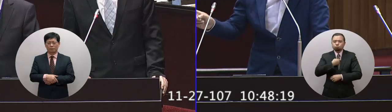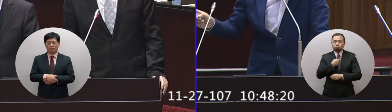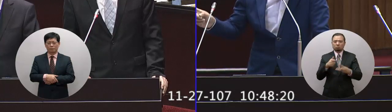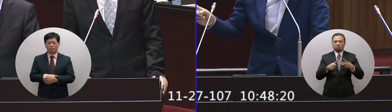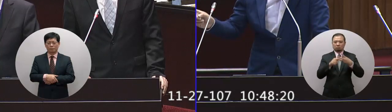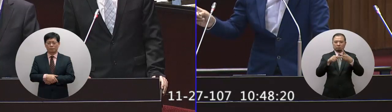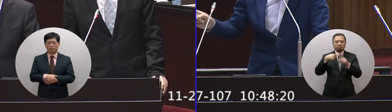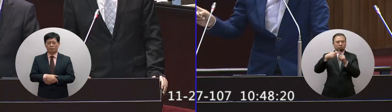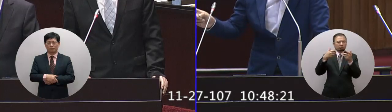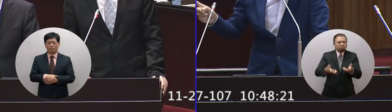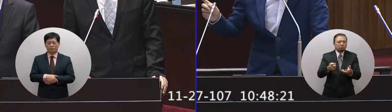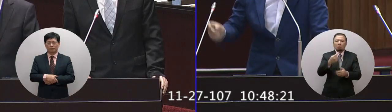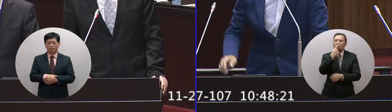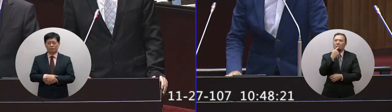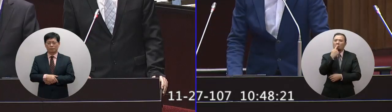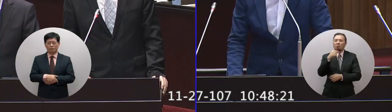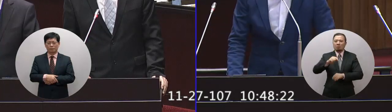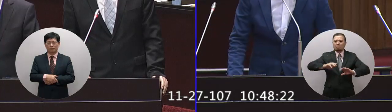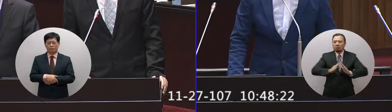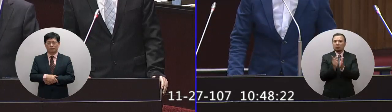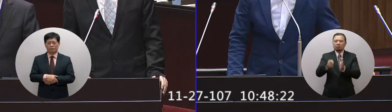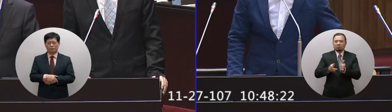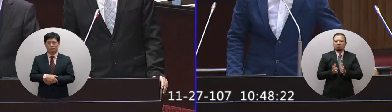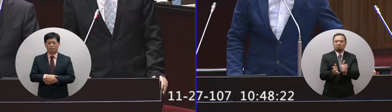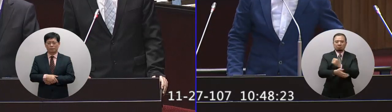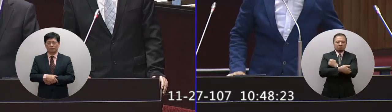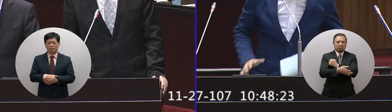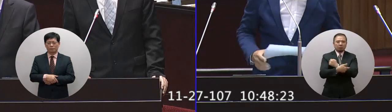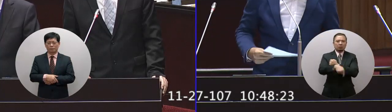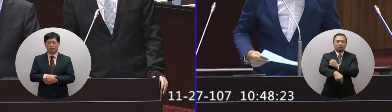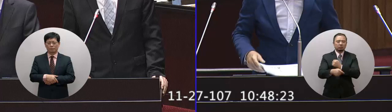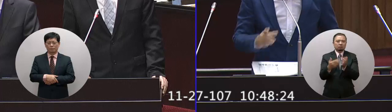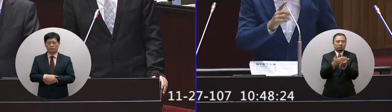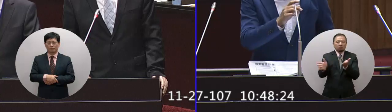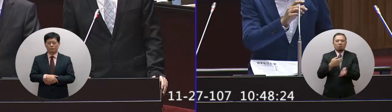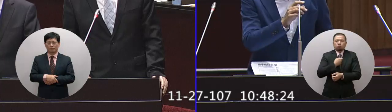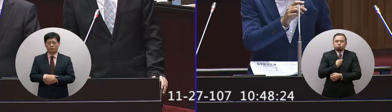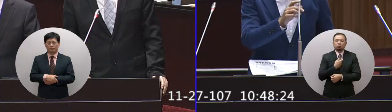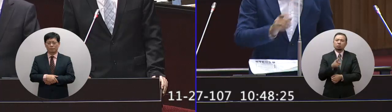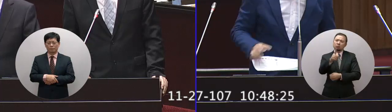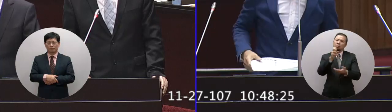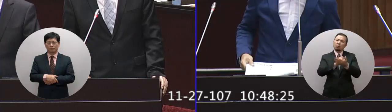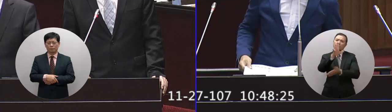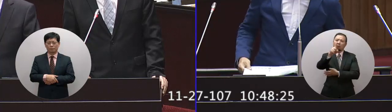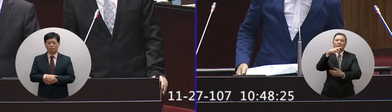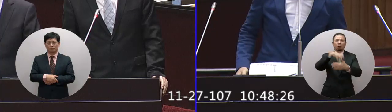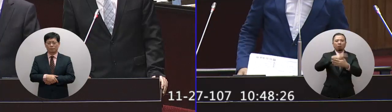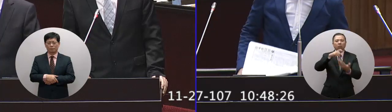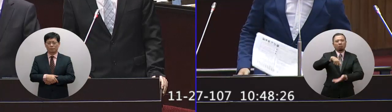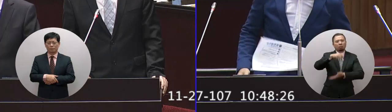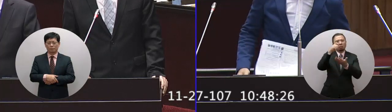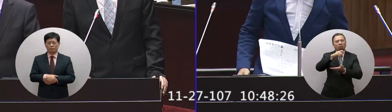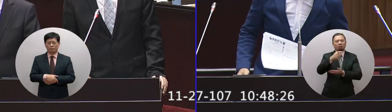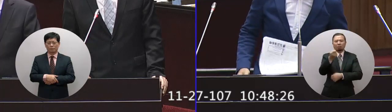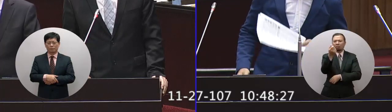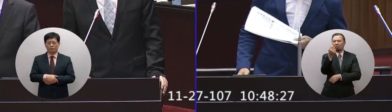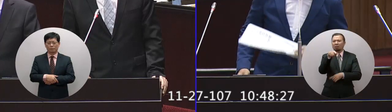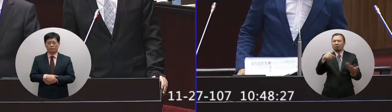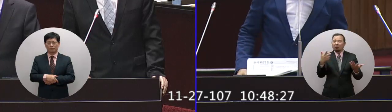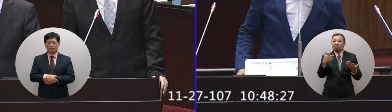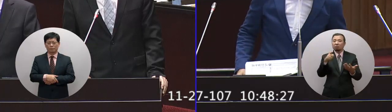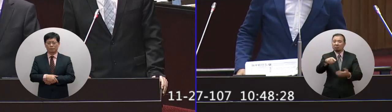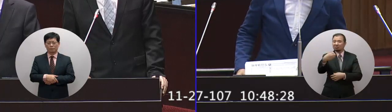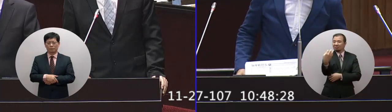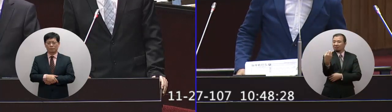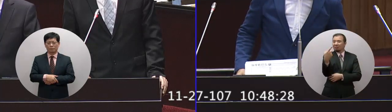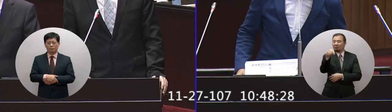色，列车人员必须立即处理。你的报告里面避重就轻呐、啊，说灯号有出来，可是你没有讲那灯号是什